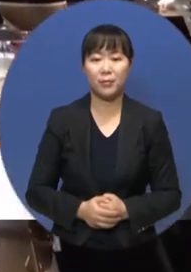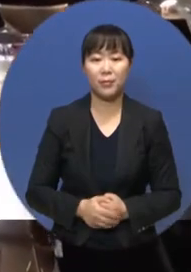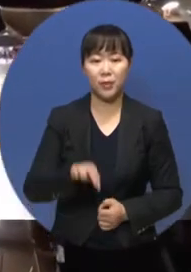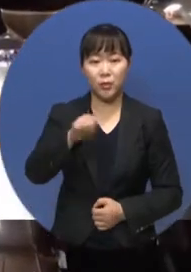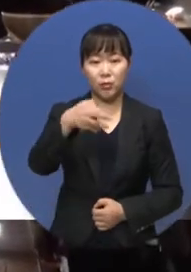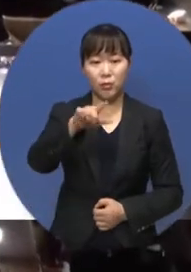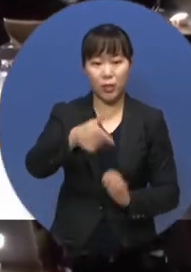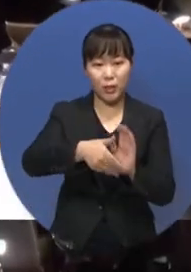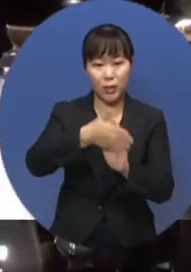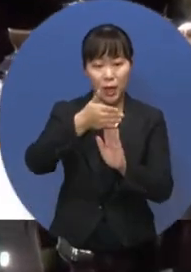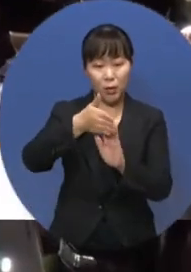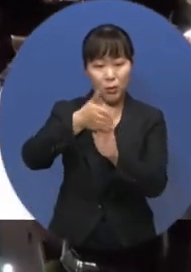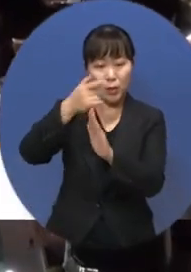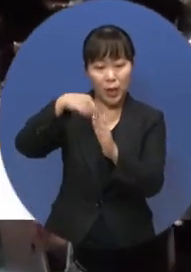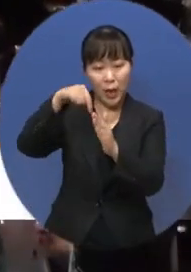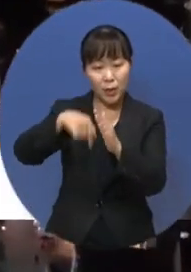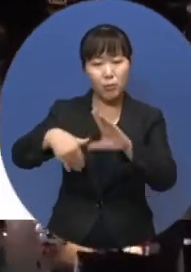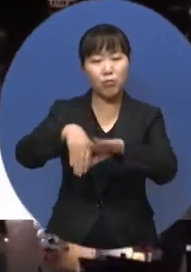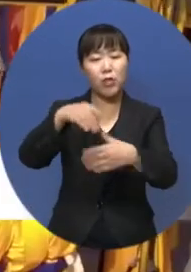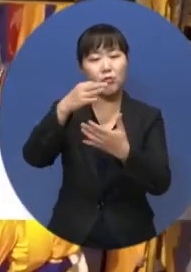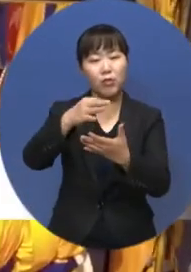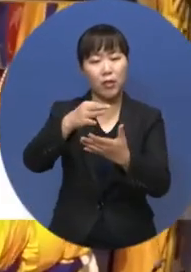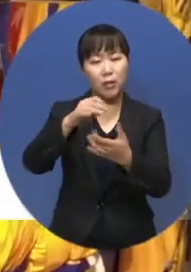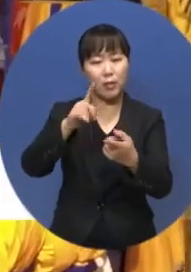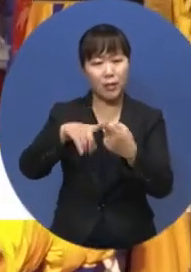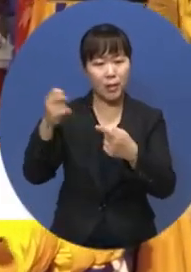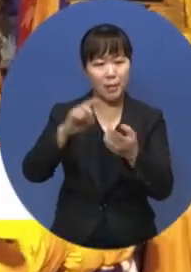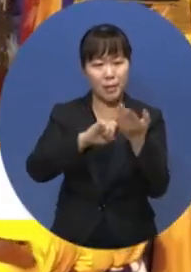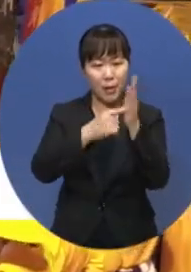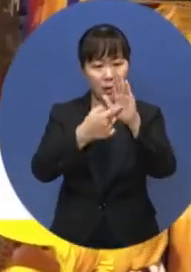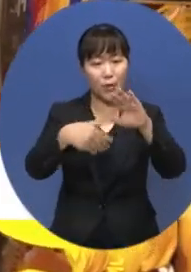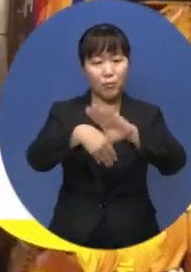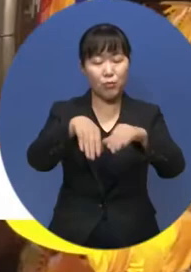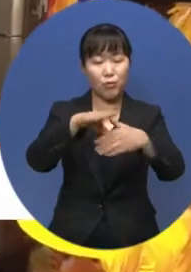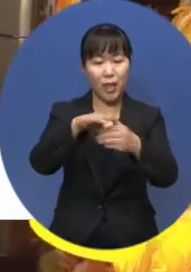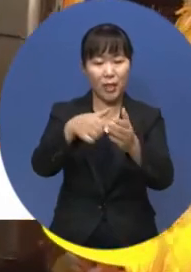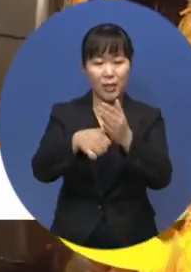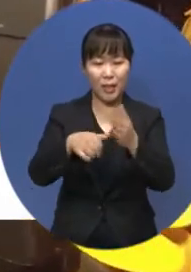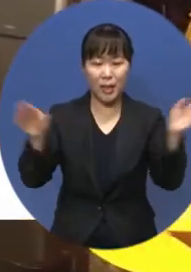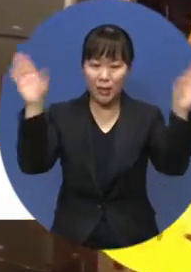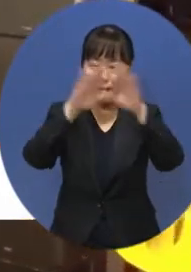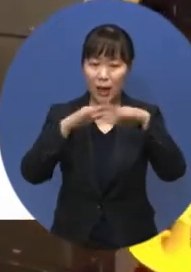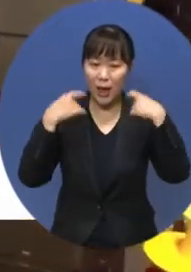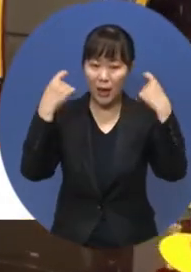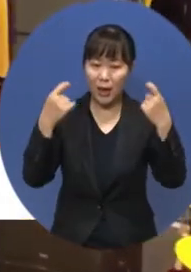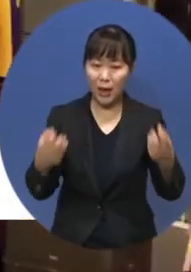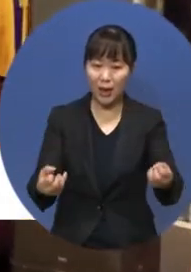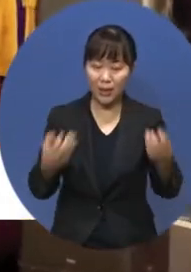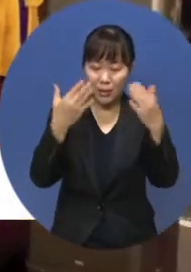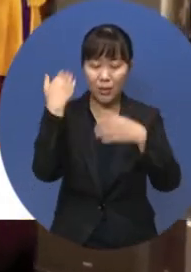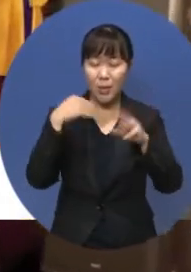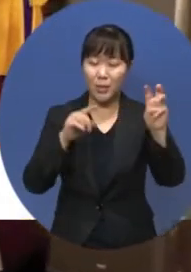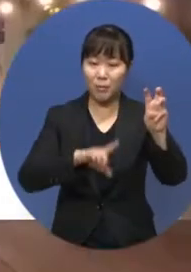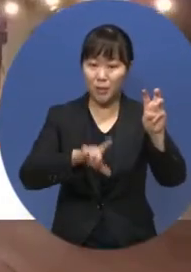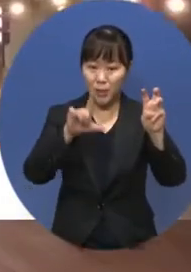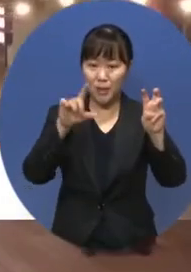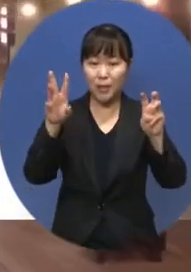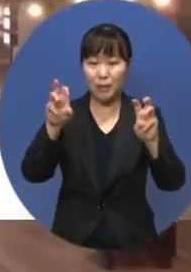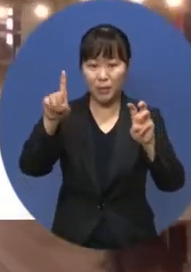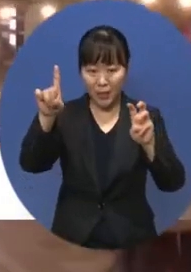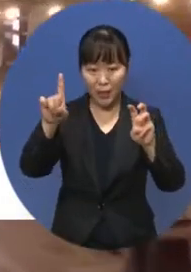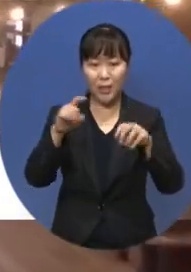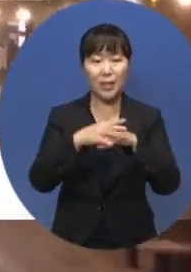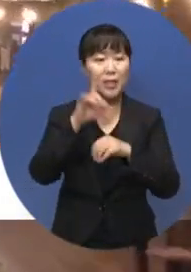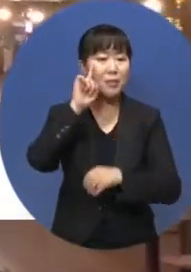순천시가 도심 속 문화유산의 가치를 재조명하는 문화제 야행 행사를 지난달 30일과